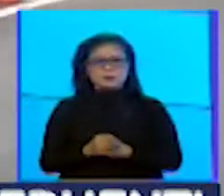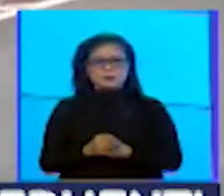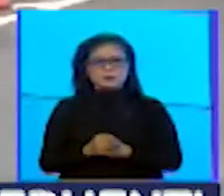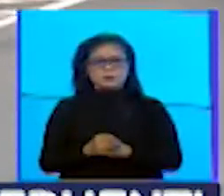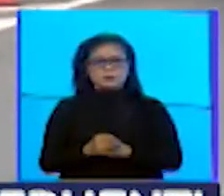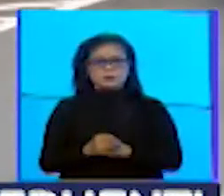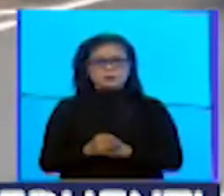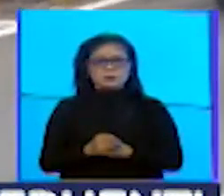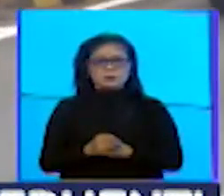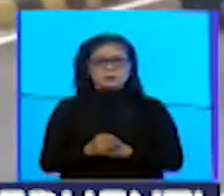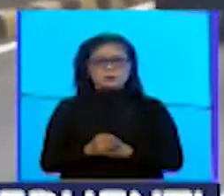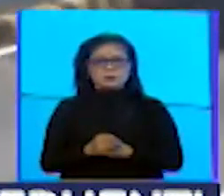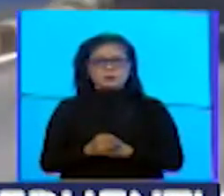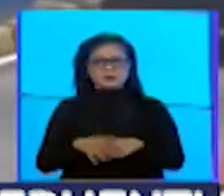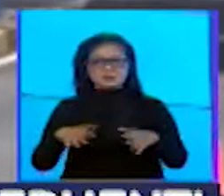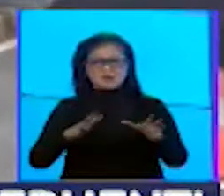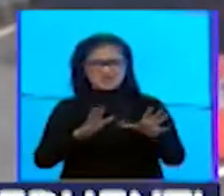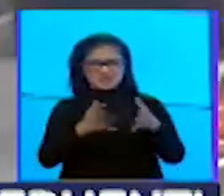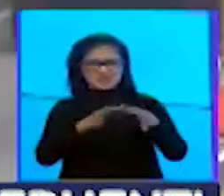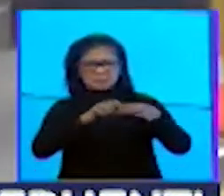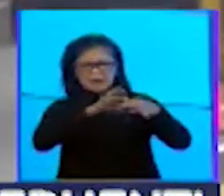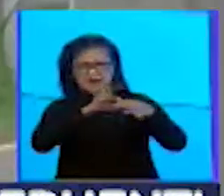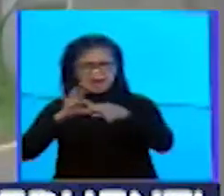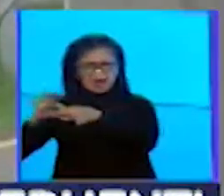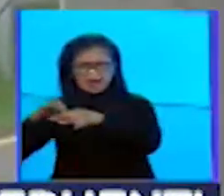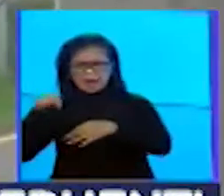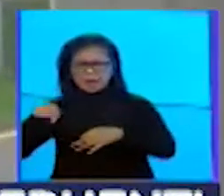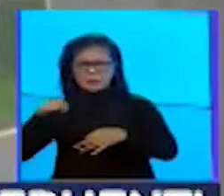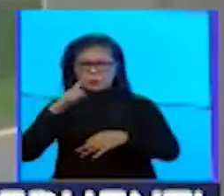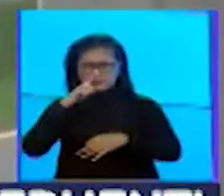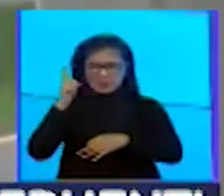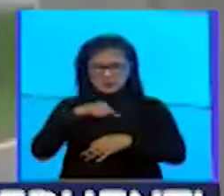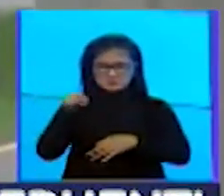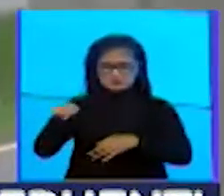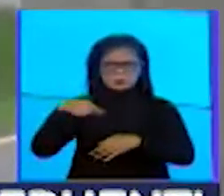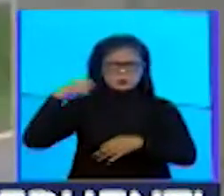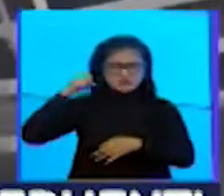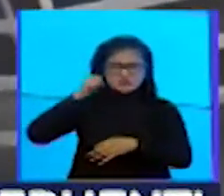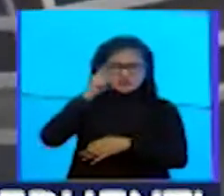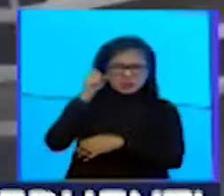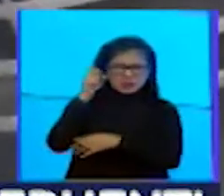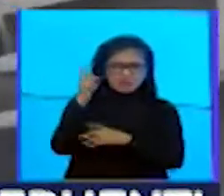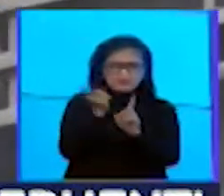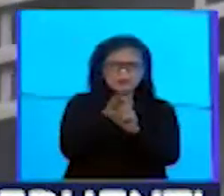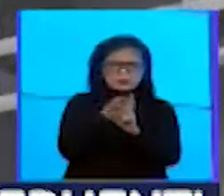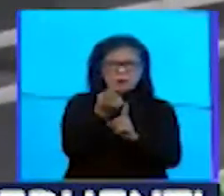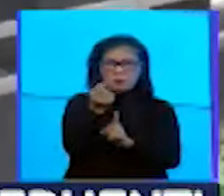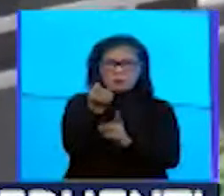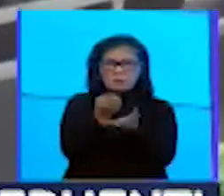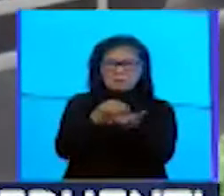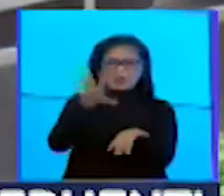Keberadaan kawanan derek liar ini meresahkan supir truk karena tak jarang kawanan derek ini memeras supir truk dengan tarif mahal untuk membayar jasa